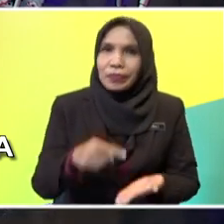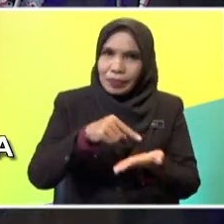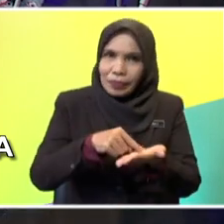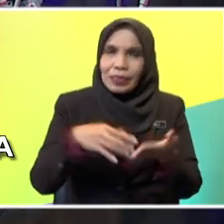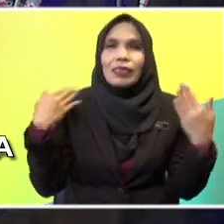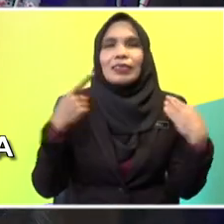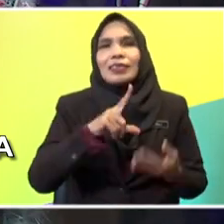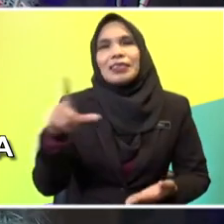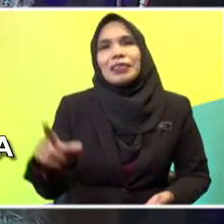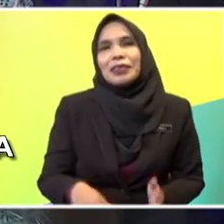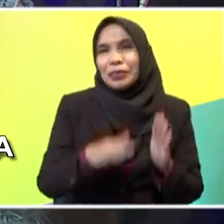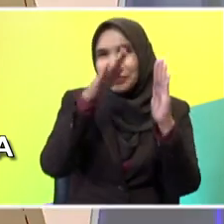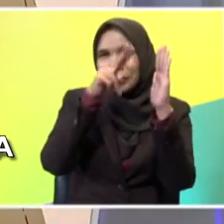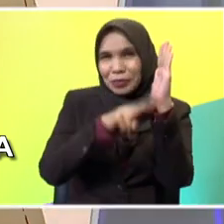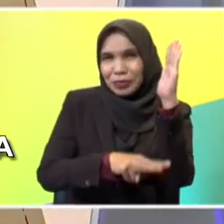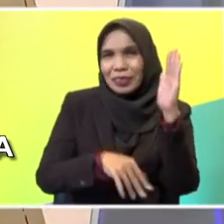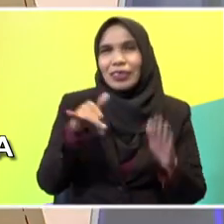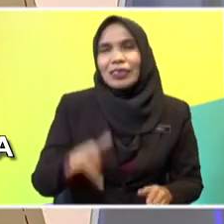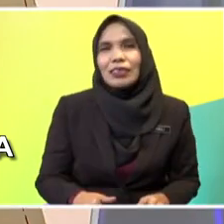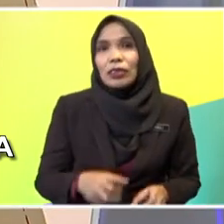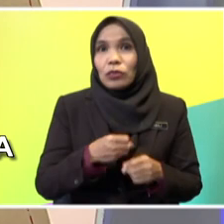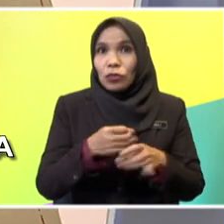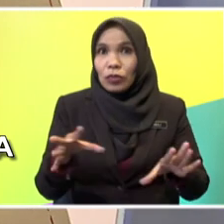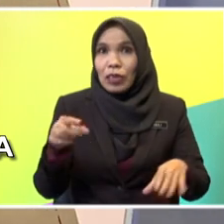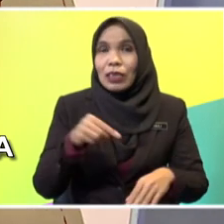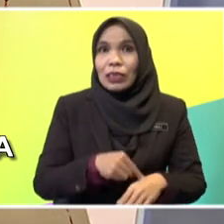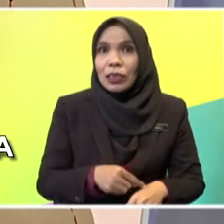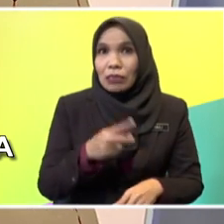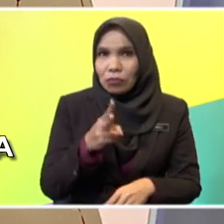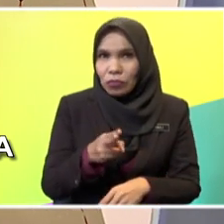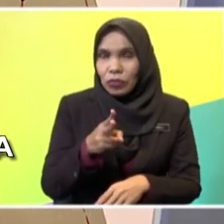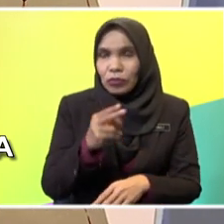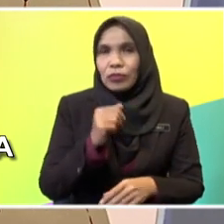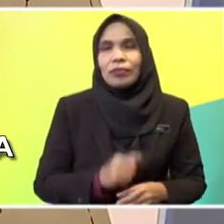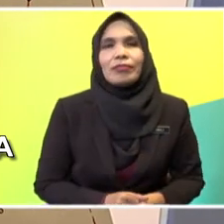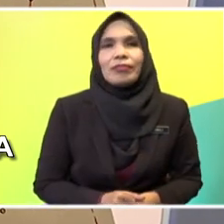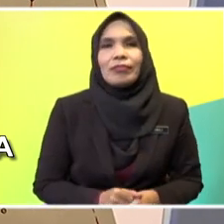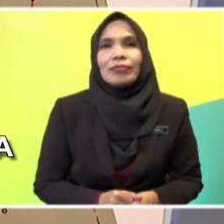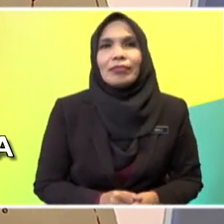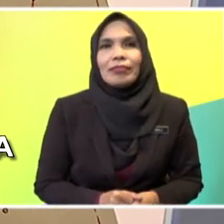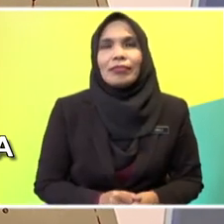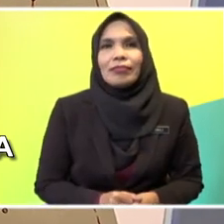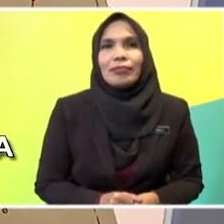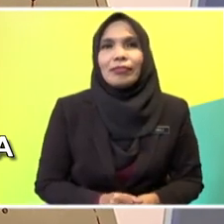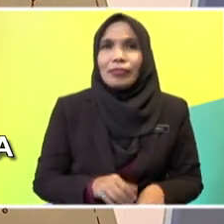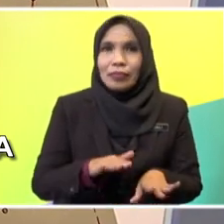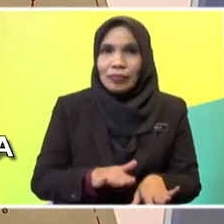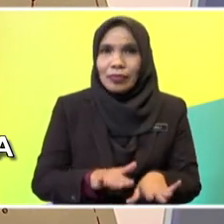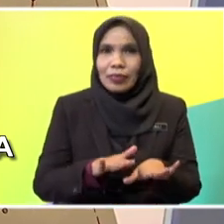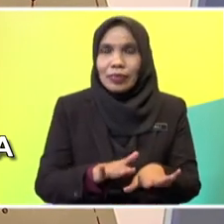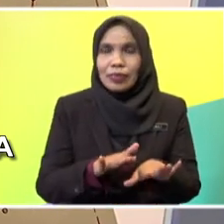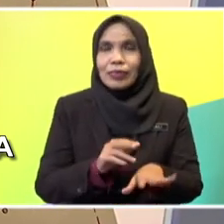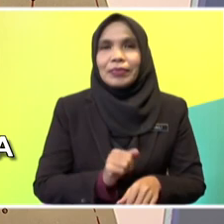dipotong. Ikut ukuran yang sebenar kita lukis tadi. Okay. Bila dah lukis ni, ini ialah jahitan dia. Ada